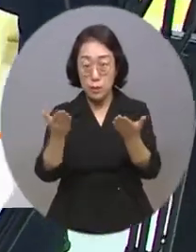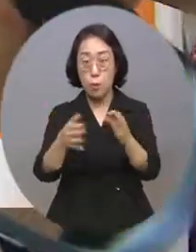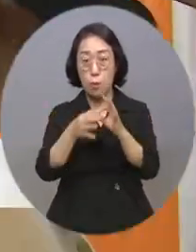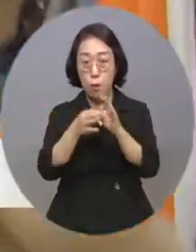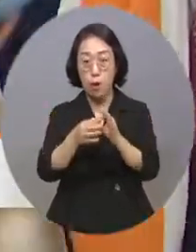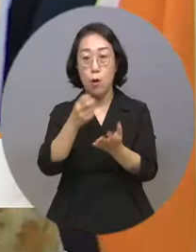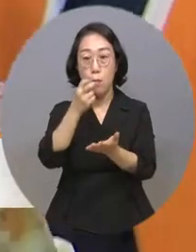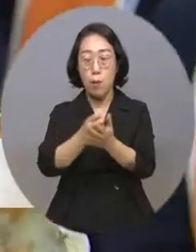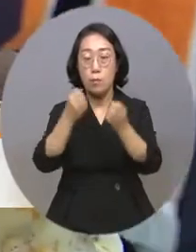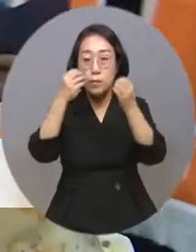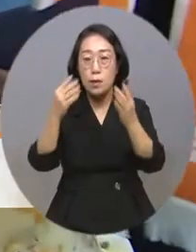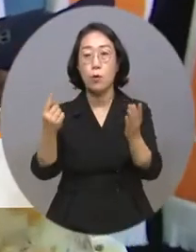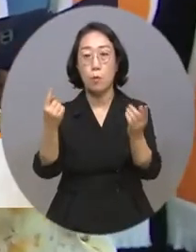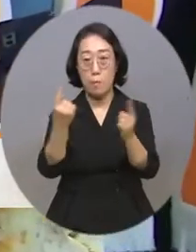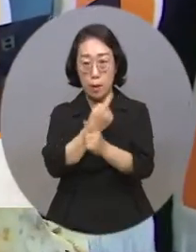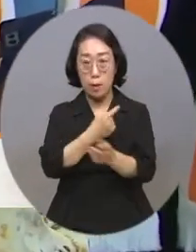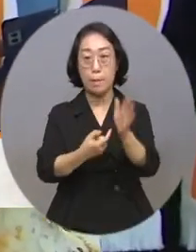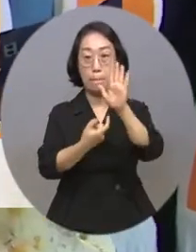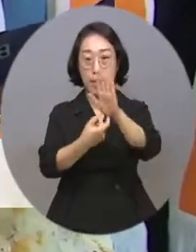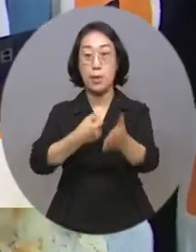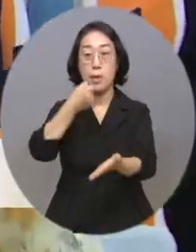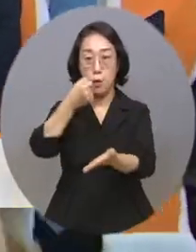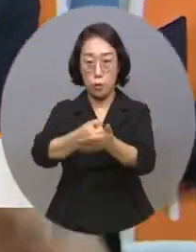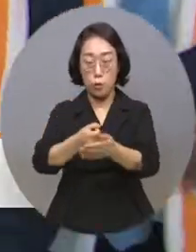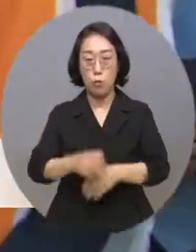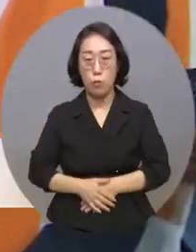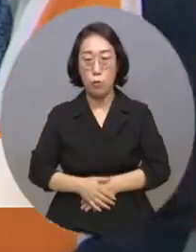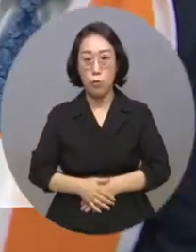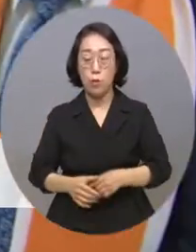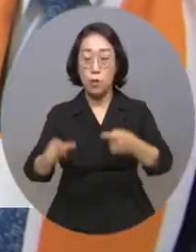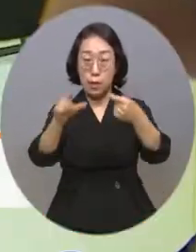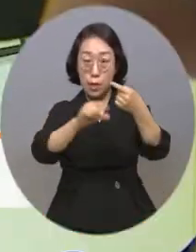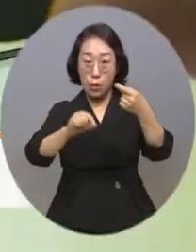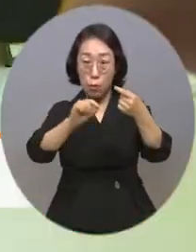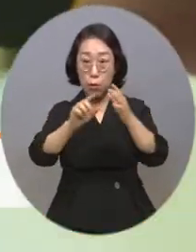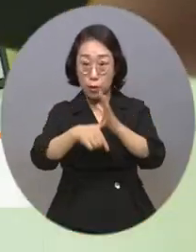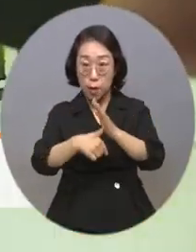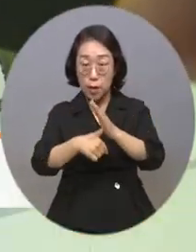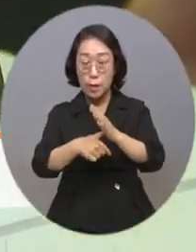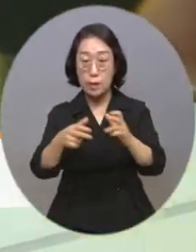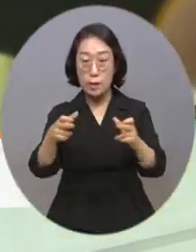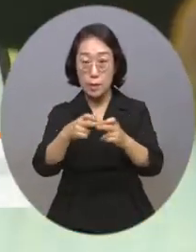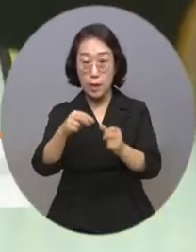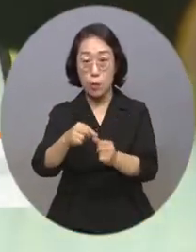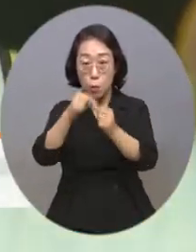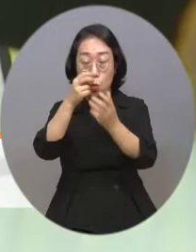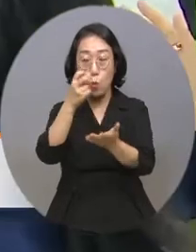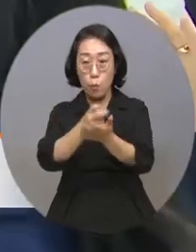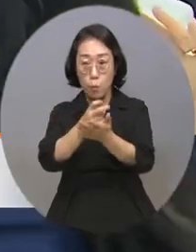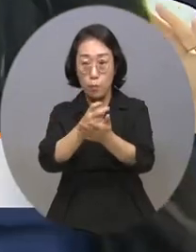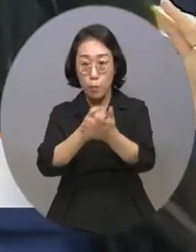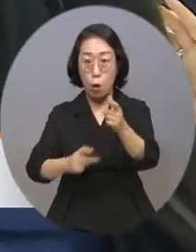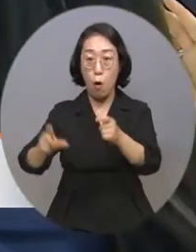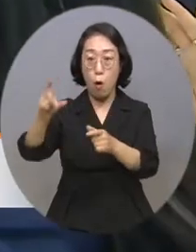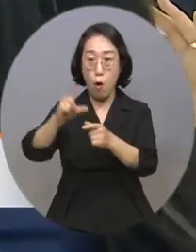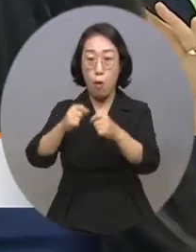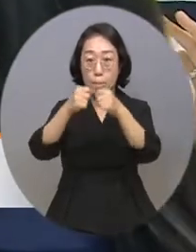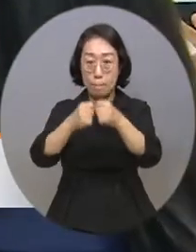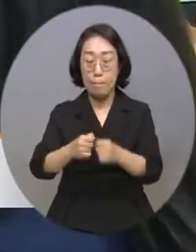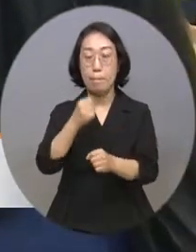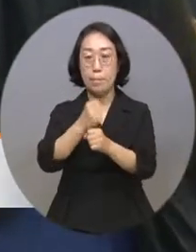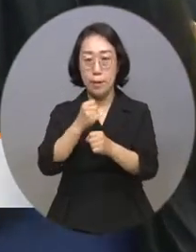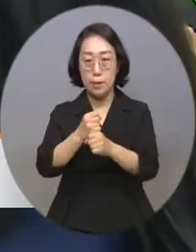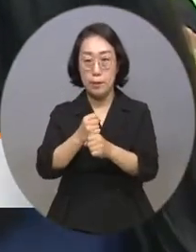개정안을 심의 의결했습니다. 이번 개정은 지난 1월에 있던 장애인 고용법 개정의 후속 조치로 이날 의결된